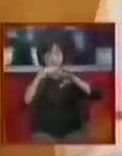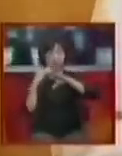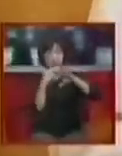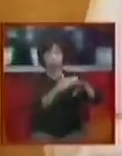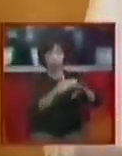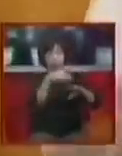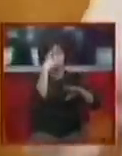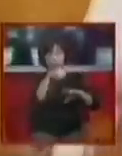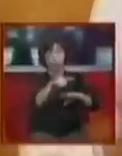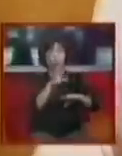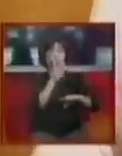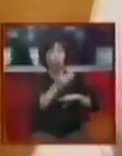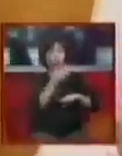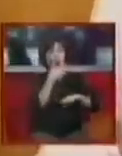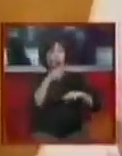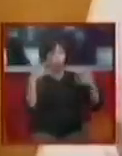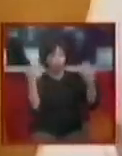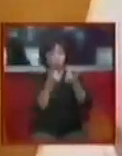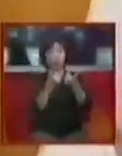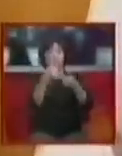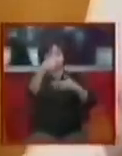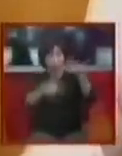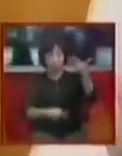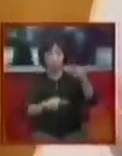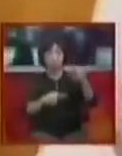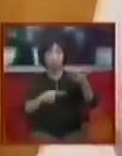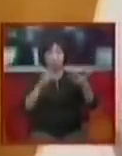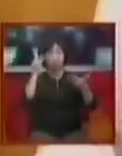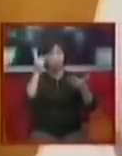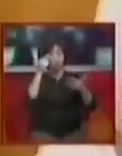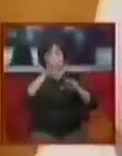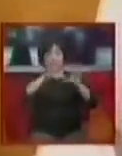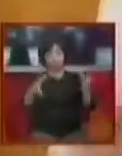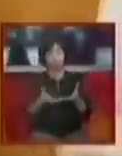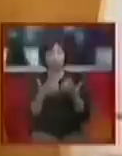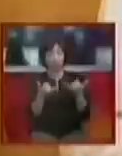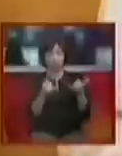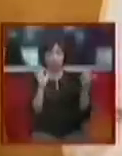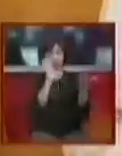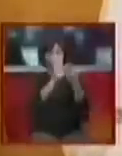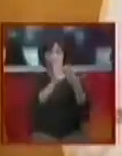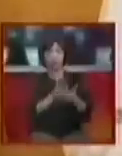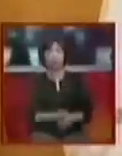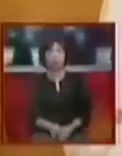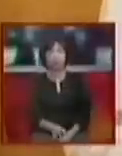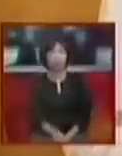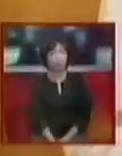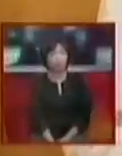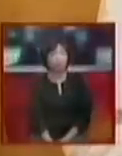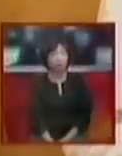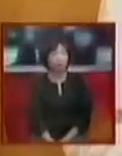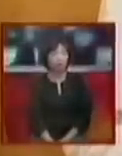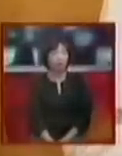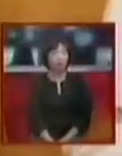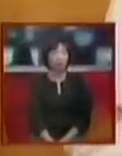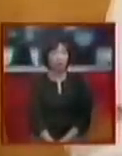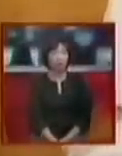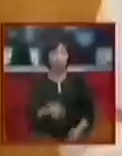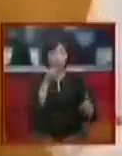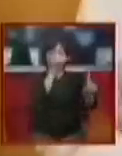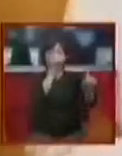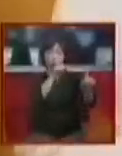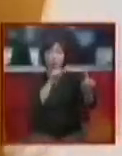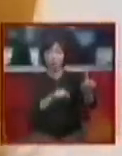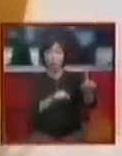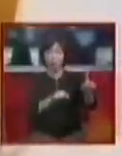laban sa mga hamon na kinakaharap ng daigdig. 2 taon po nating binaklas ang mga